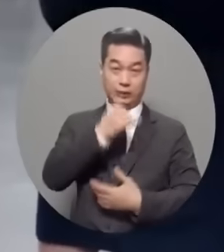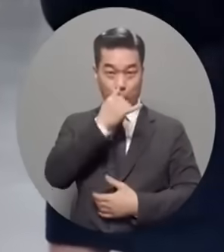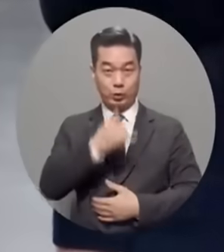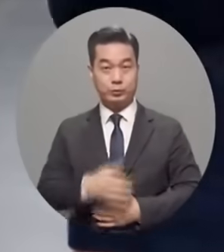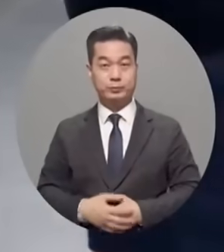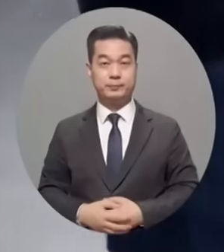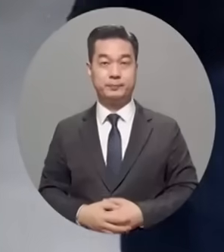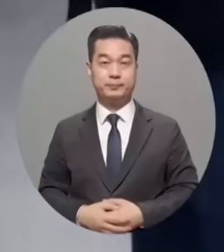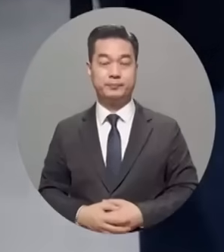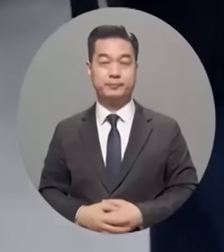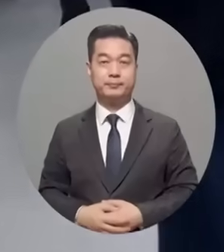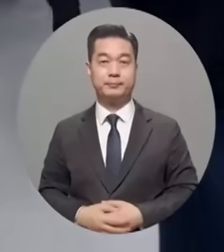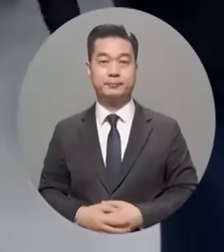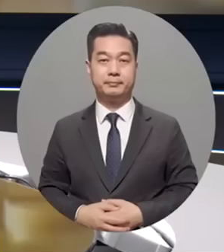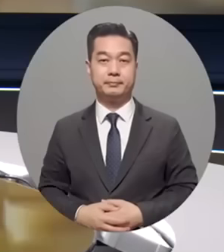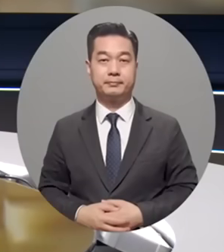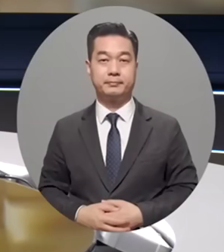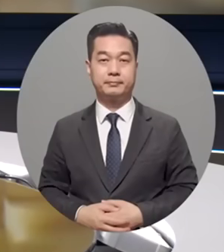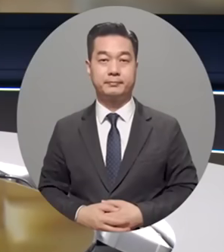뉴스 고재민입니다.